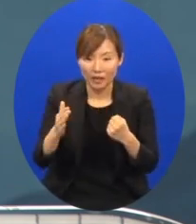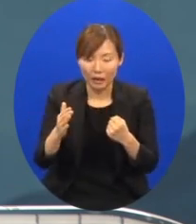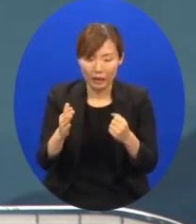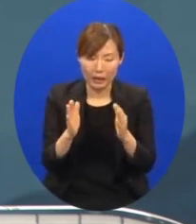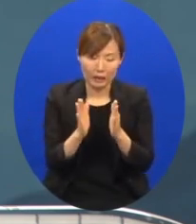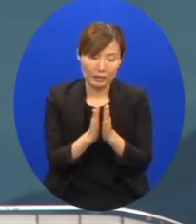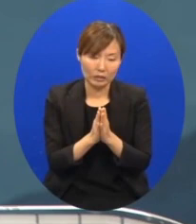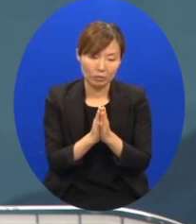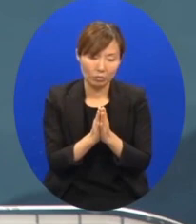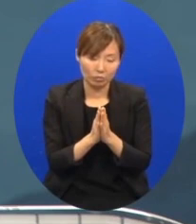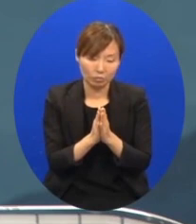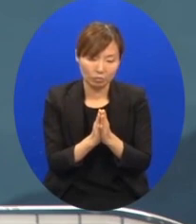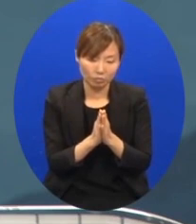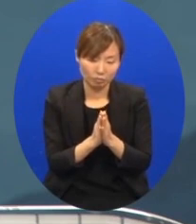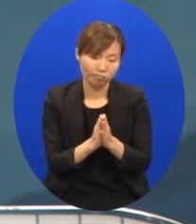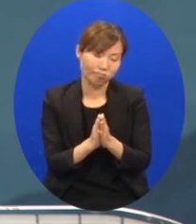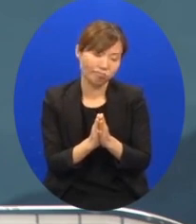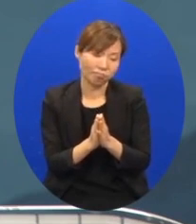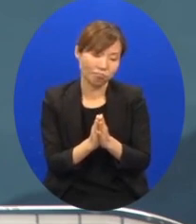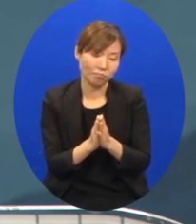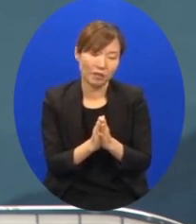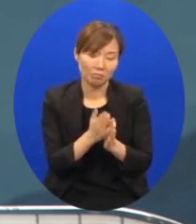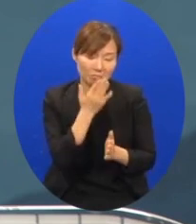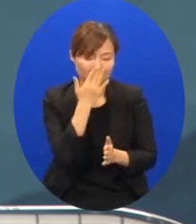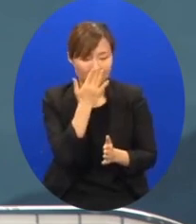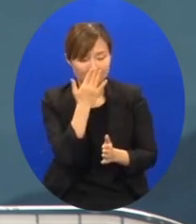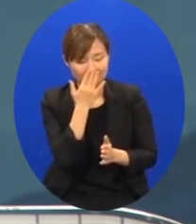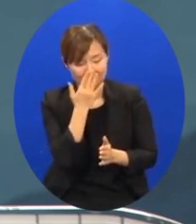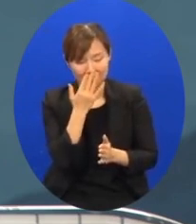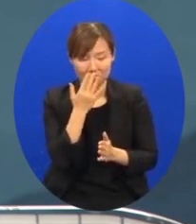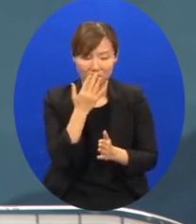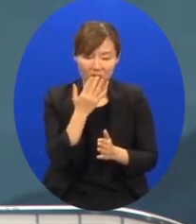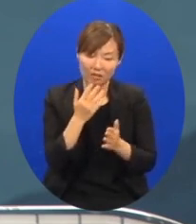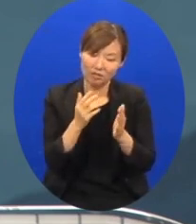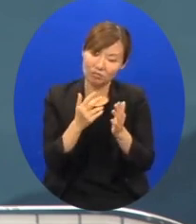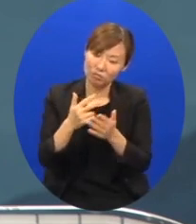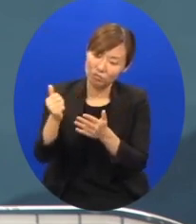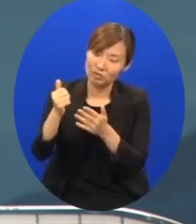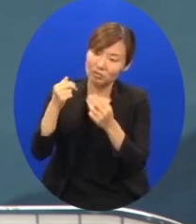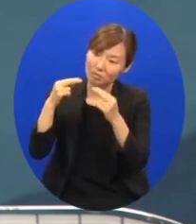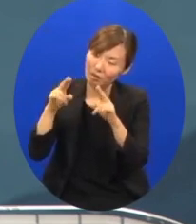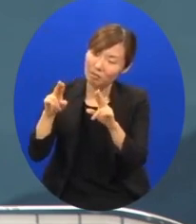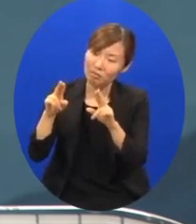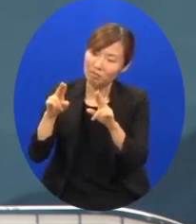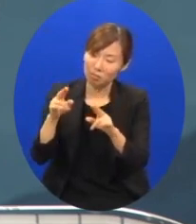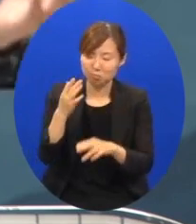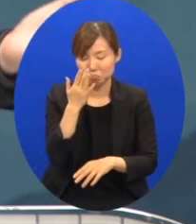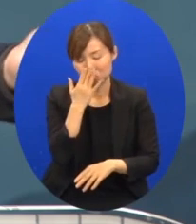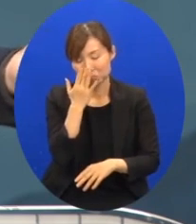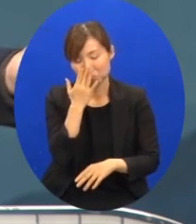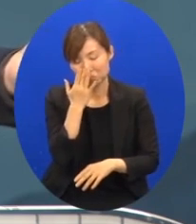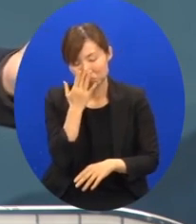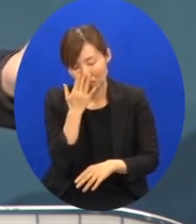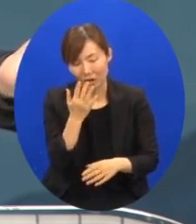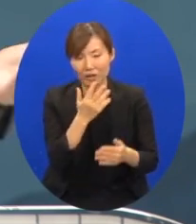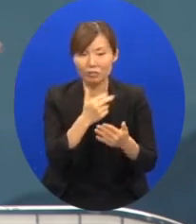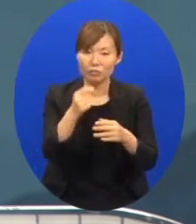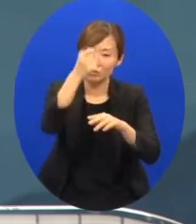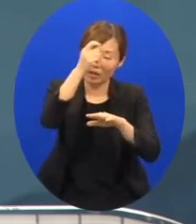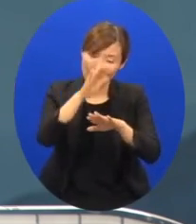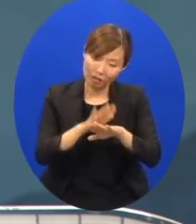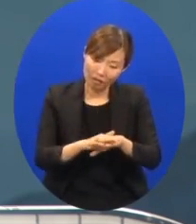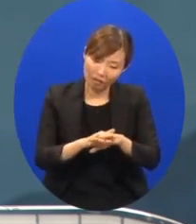안하고 성경 돌지 않고 매일 주님 바라보는 생활도 중단해 버리고 주일 예배도 안나오고